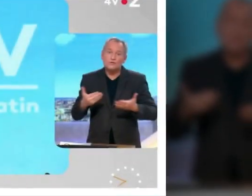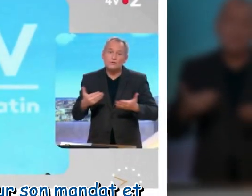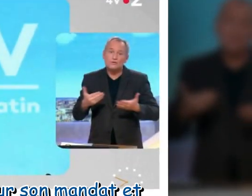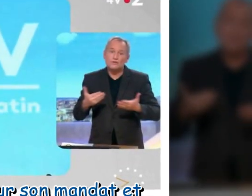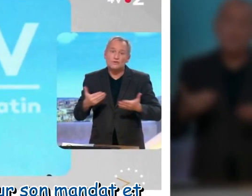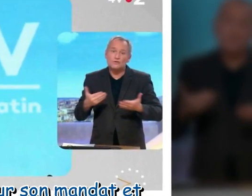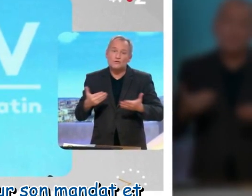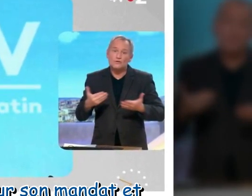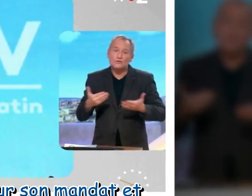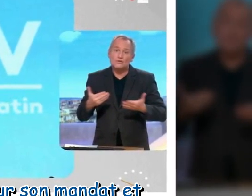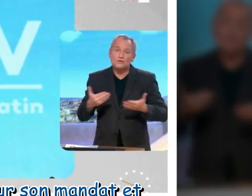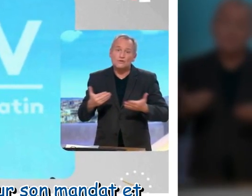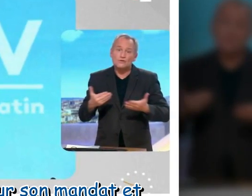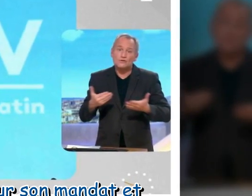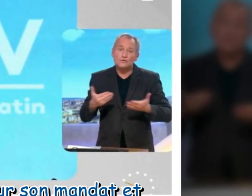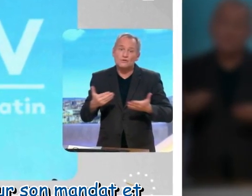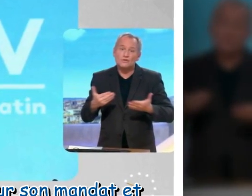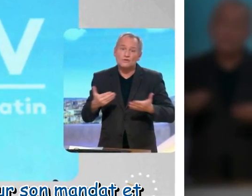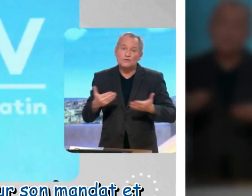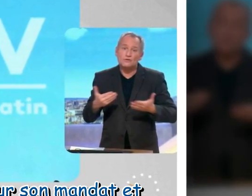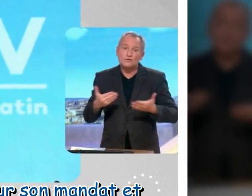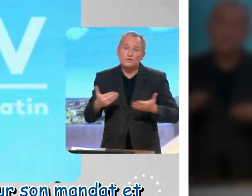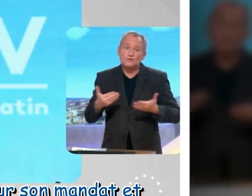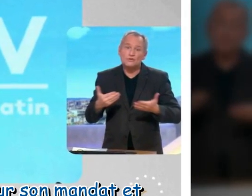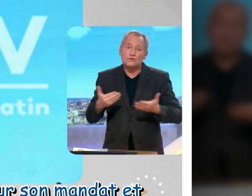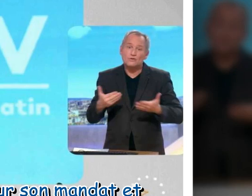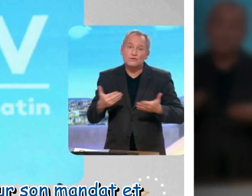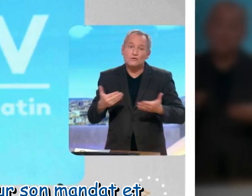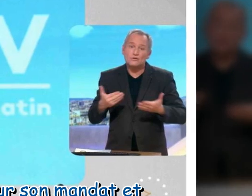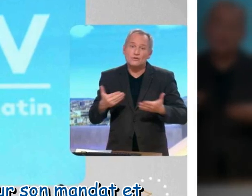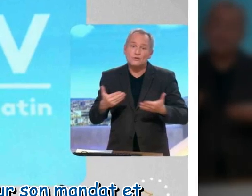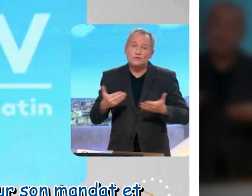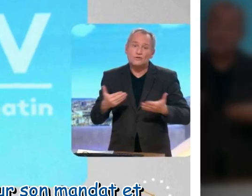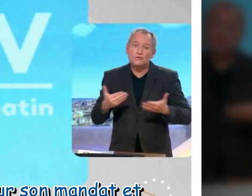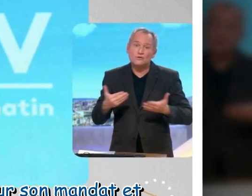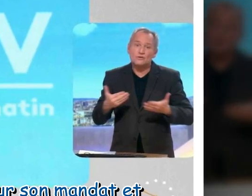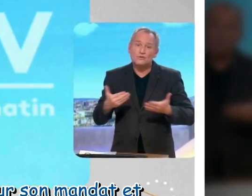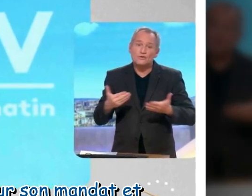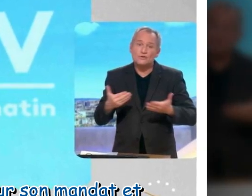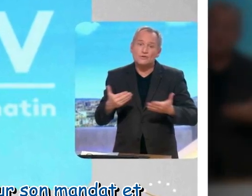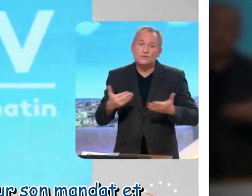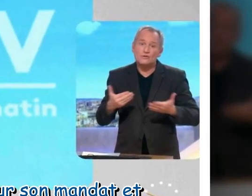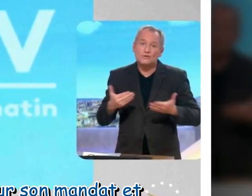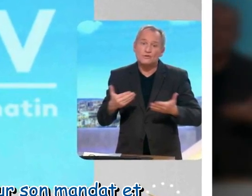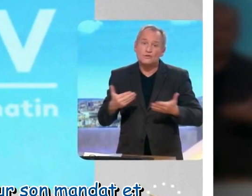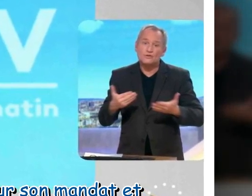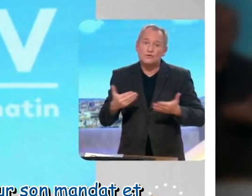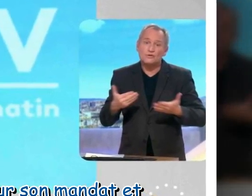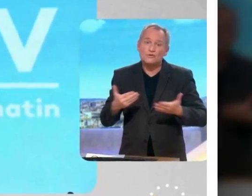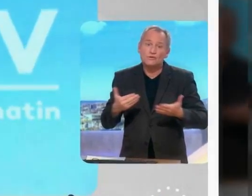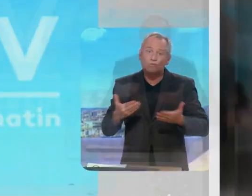Elle s'est dite focalisée sur son mandat et sur la réussite des Jeux, faisant savoir qu'elle prenait un plaisir immense à diriger la